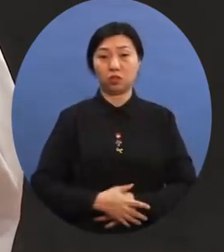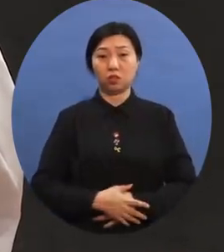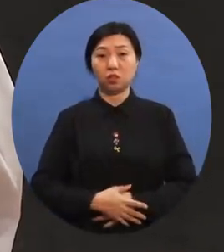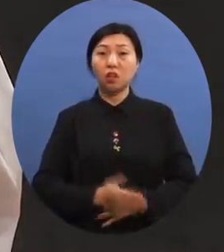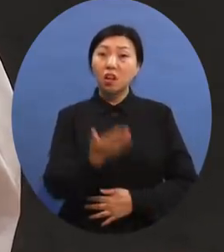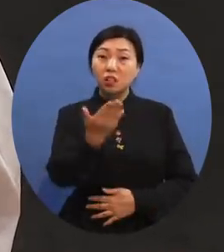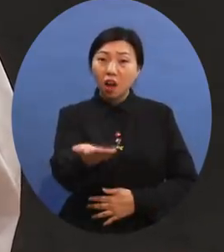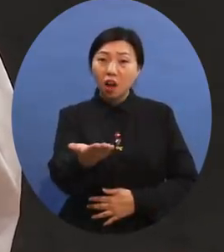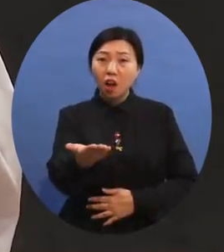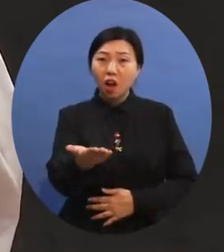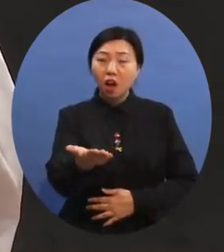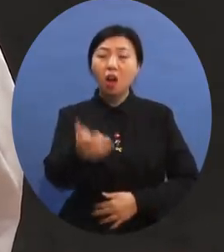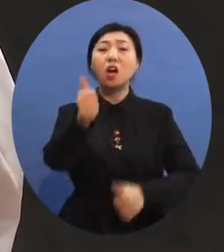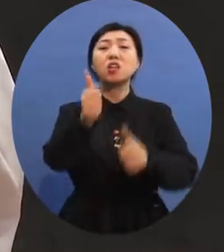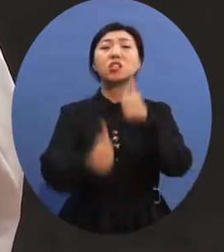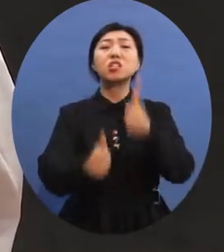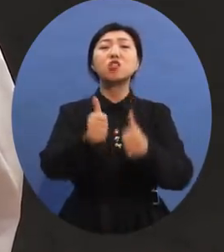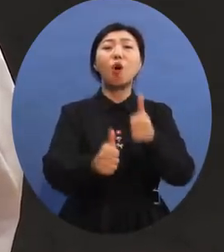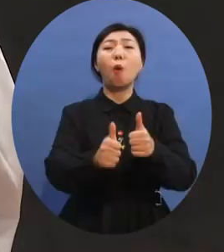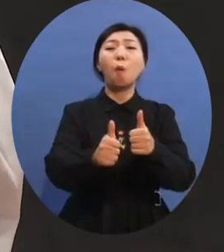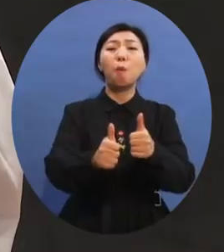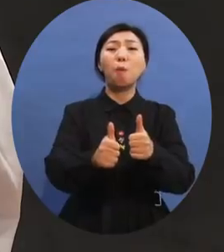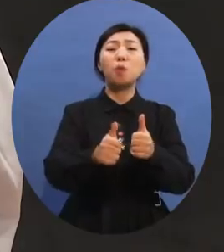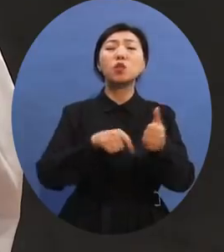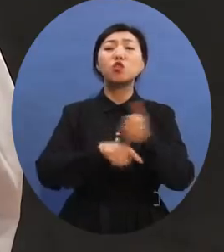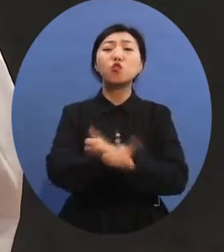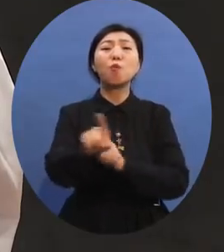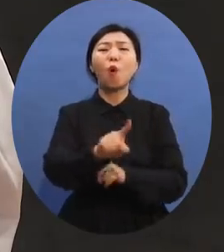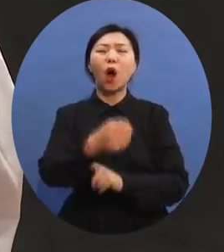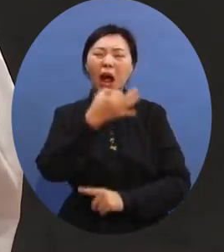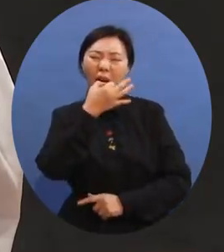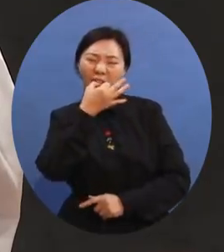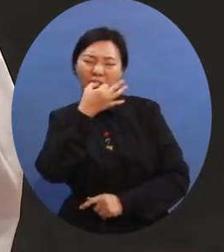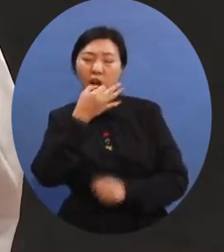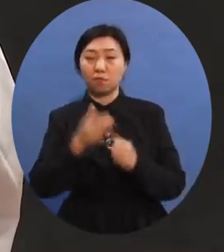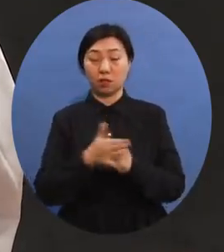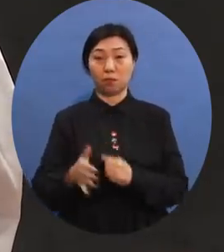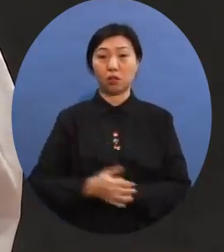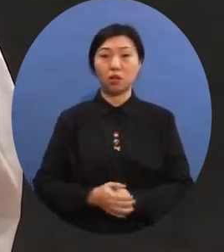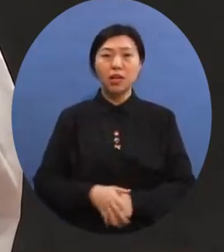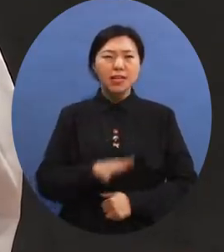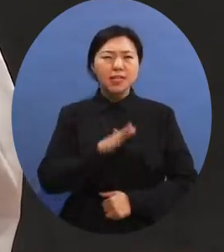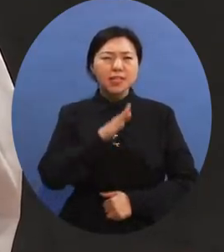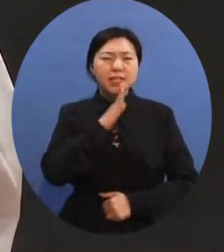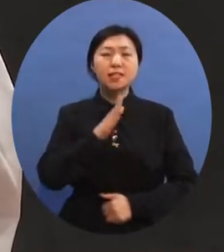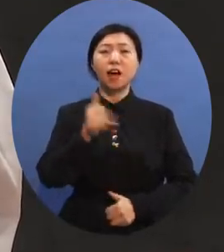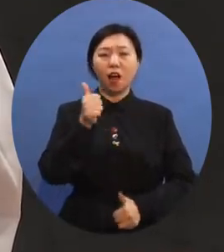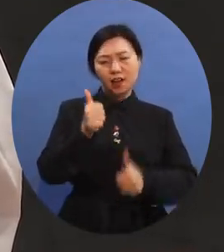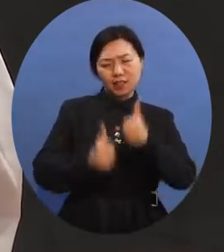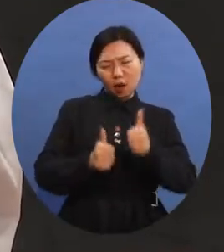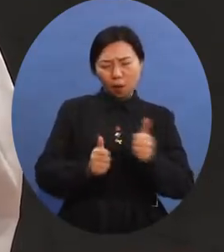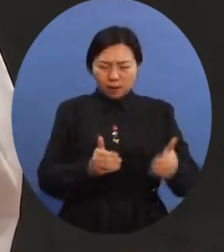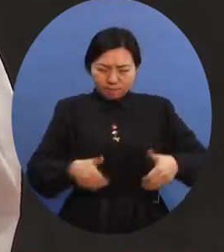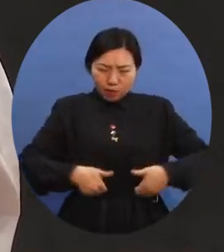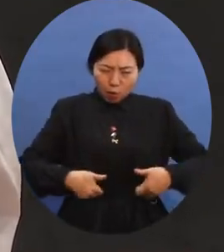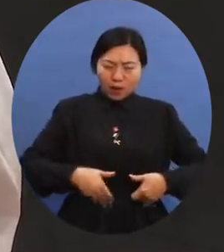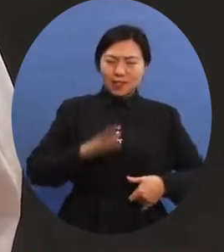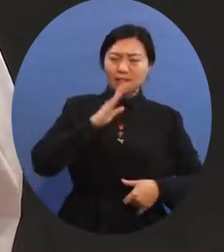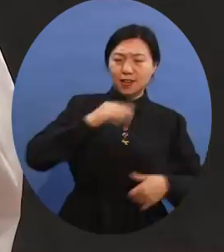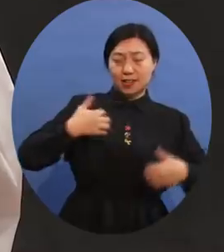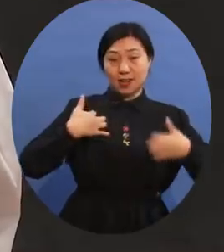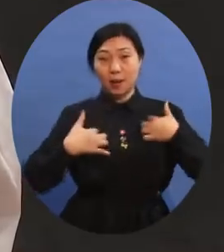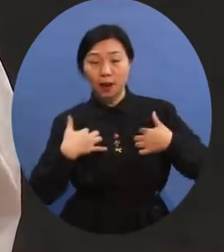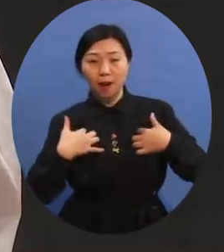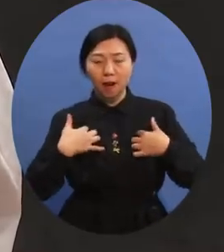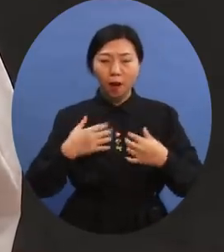자기가 지금 고시 공부를 왜 해야 되느냐, 욕심을 하면 괴로워지는 거예요. 정말 고시 공부가 필요하다. 정말